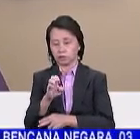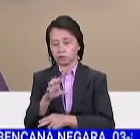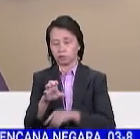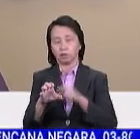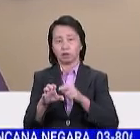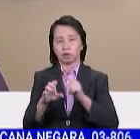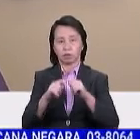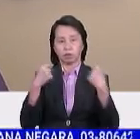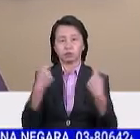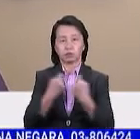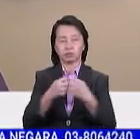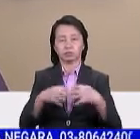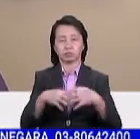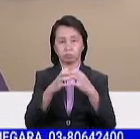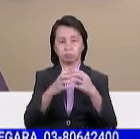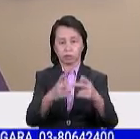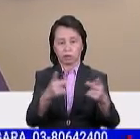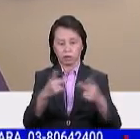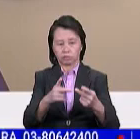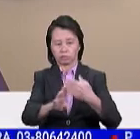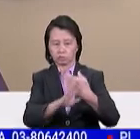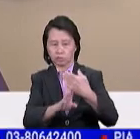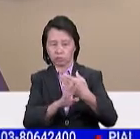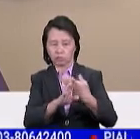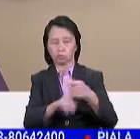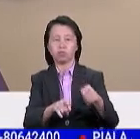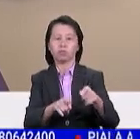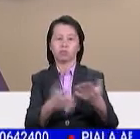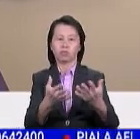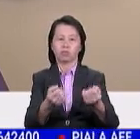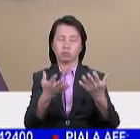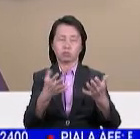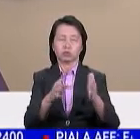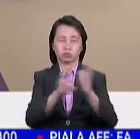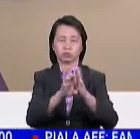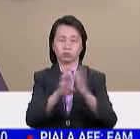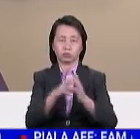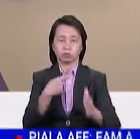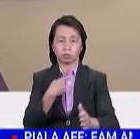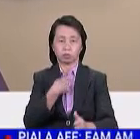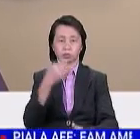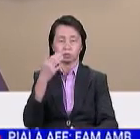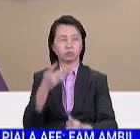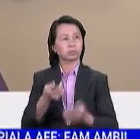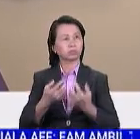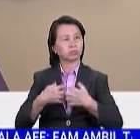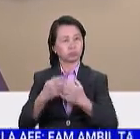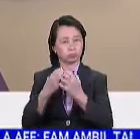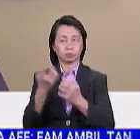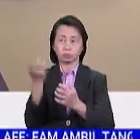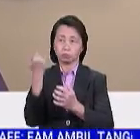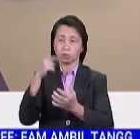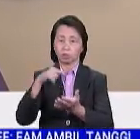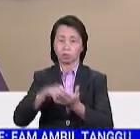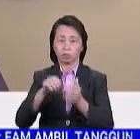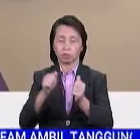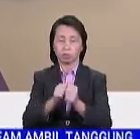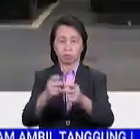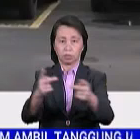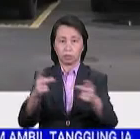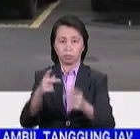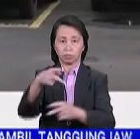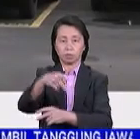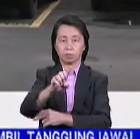di kawasan yang berisiko tinggi dan seperti yang kita telah tubuhkan baru ini di kawasan Penampang.